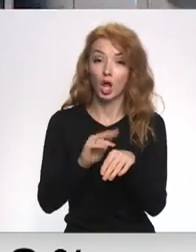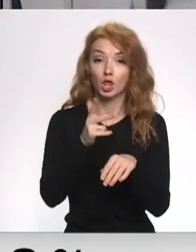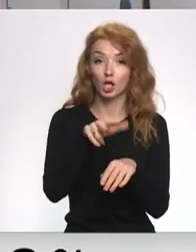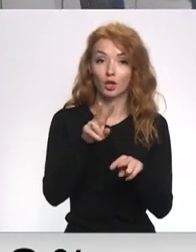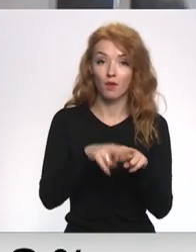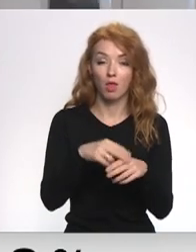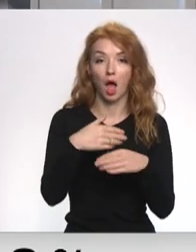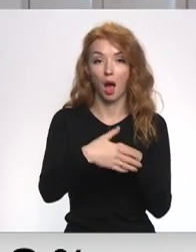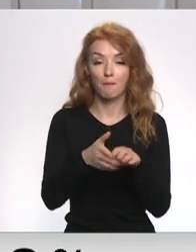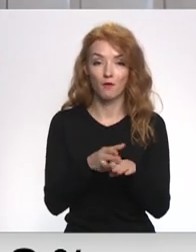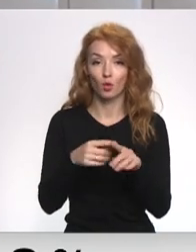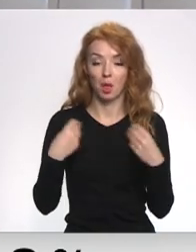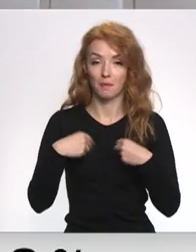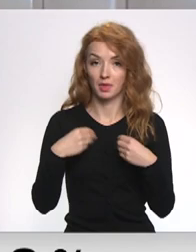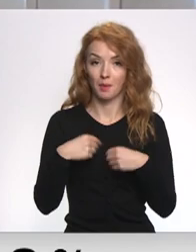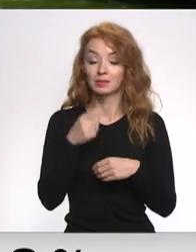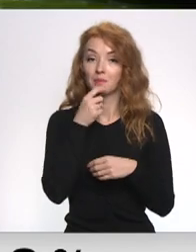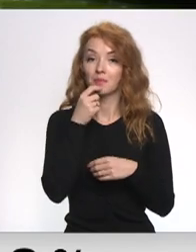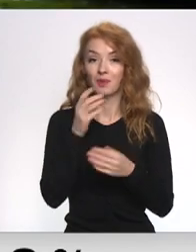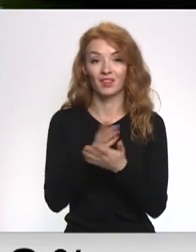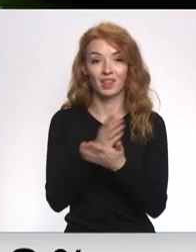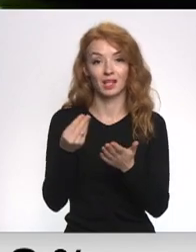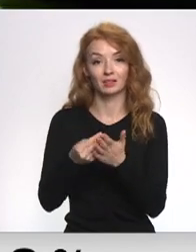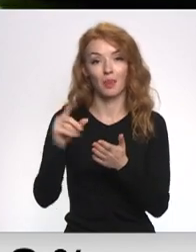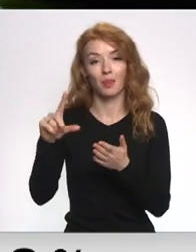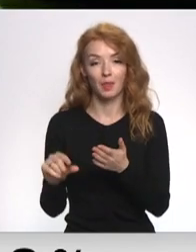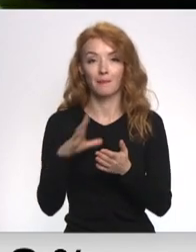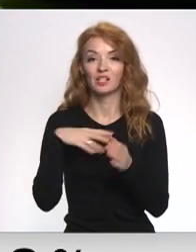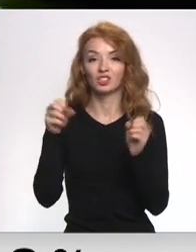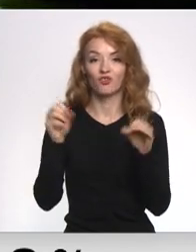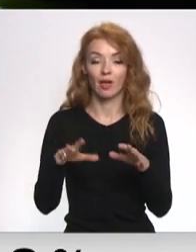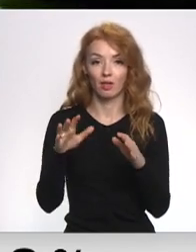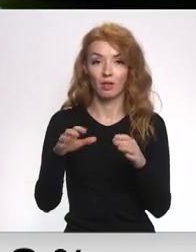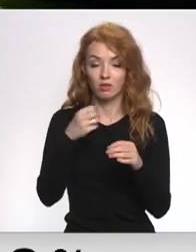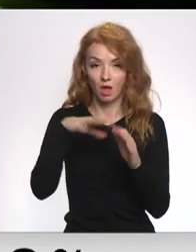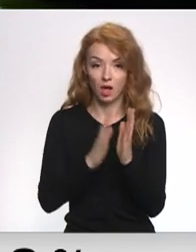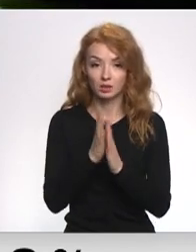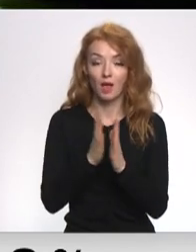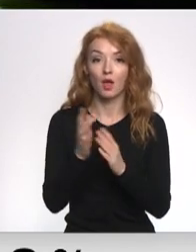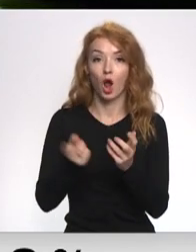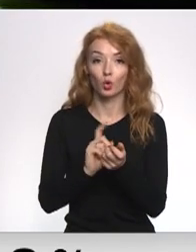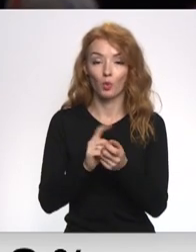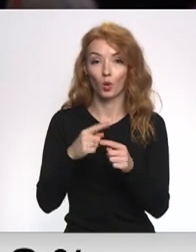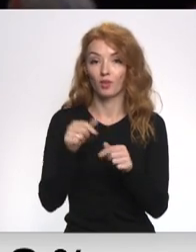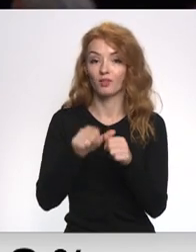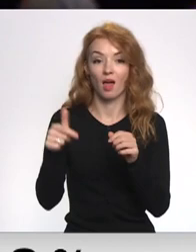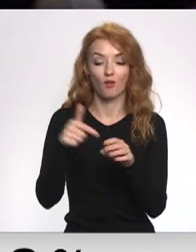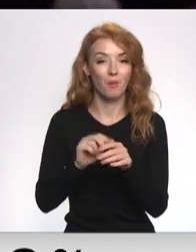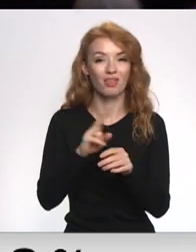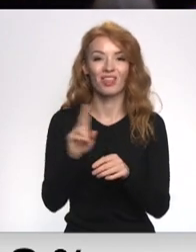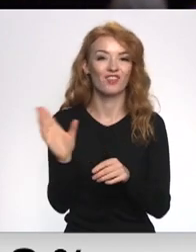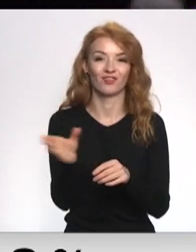Salīdzinot ar augustu, septembrī vidējās cenas bija zemākas svaigiem dārziņiem, taiskaitā kartupeļiem un degvielai, bet ne visiem degvielu